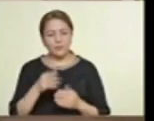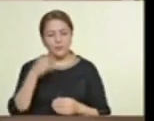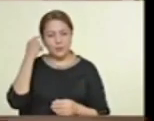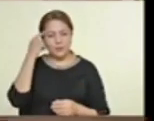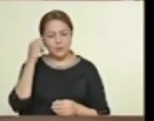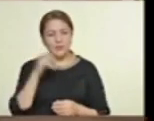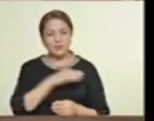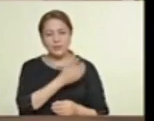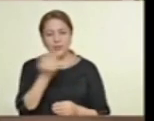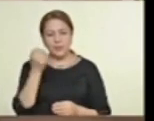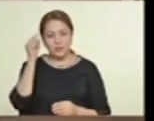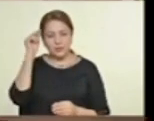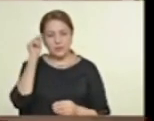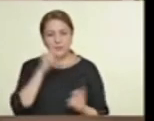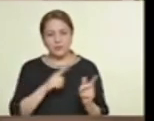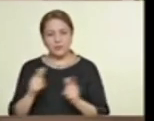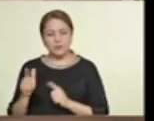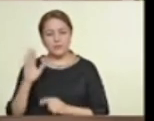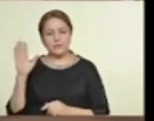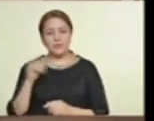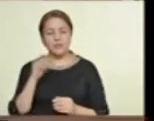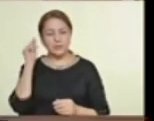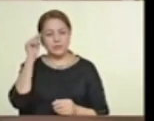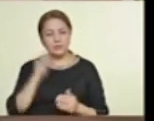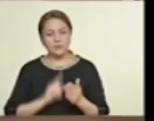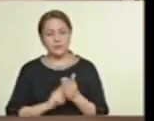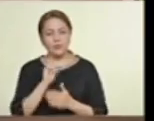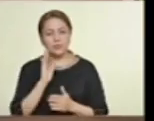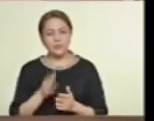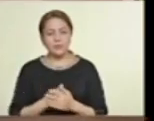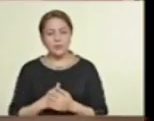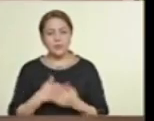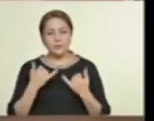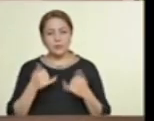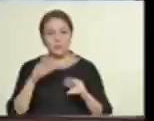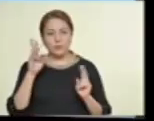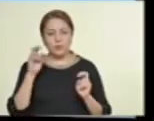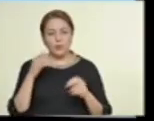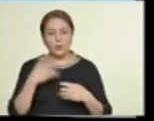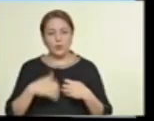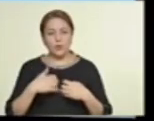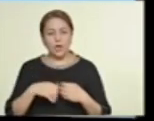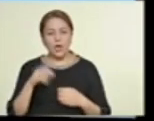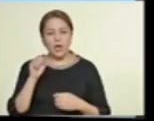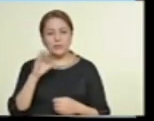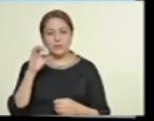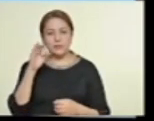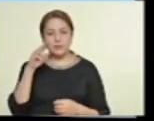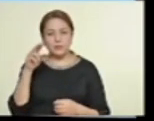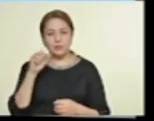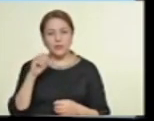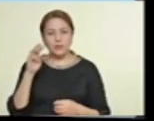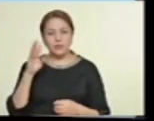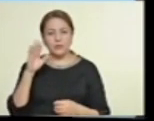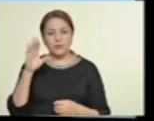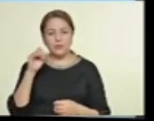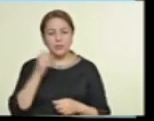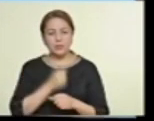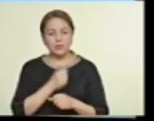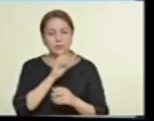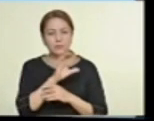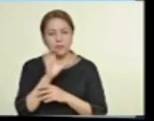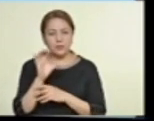darslarga tayyorsiz va darsimizni boshladik. Bugungi mavzumiz o'rta asrlarda tovar ishlab chiqarishning